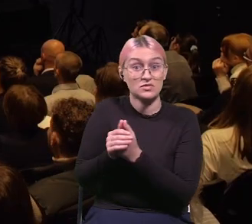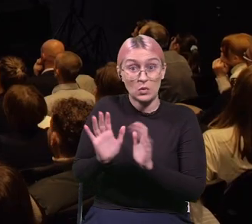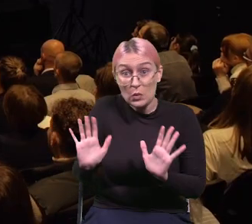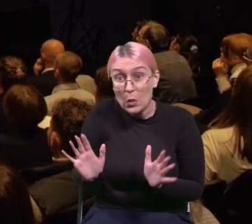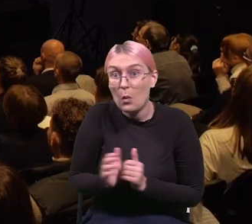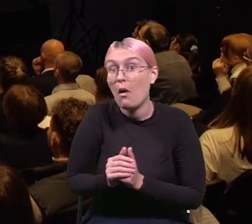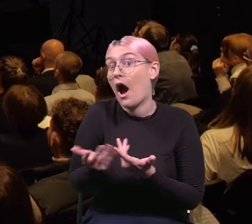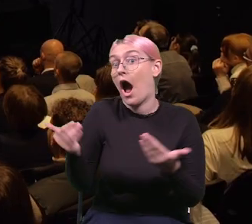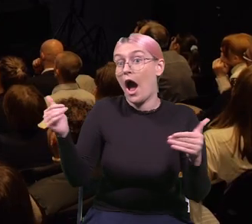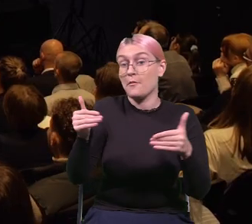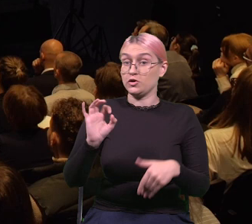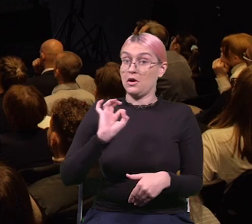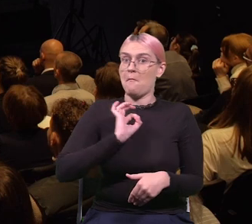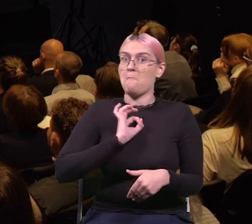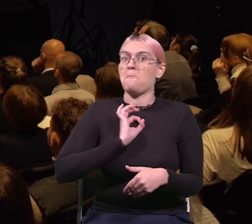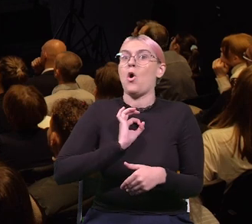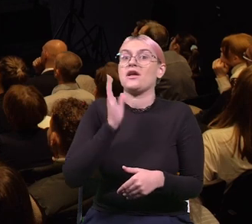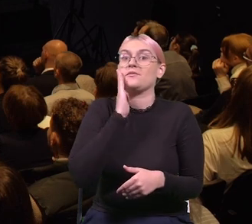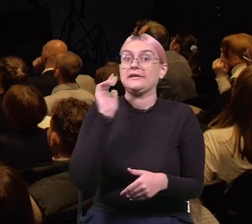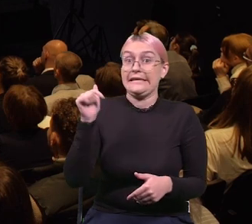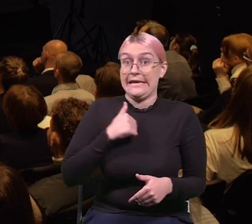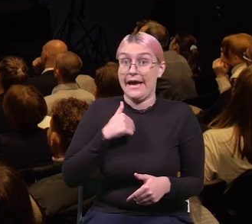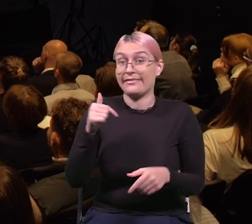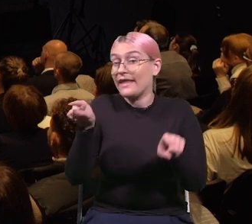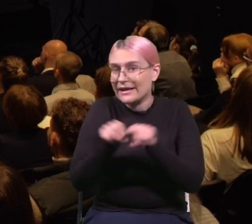mieszkania zdejmuje z nas wysiłek, ale